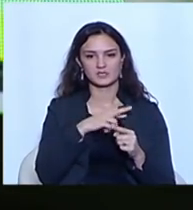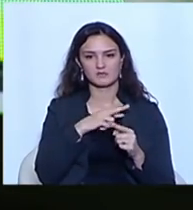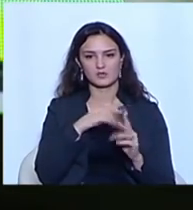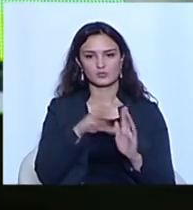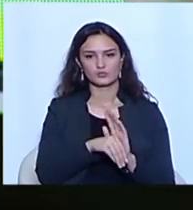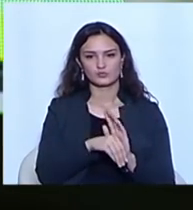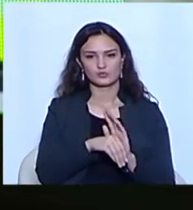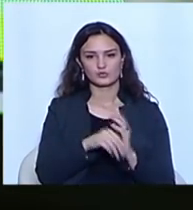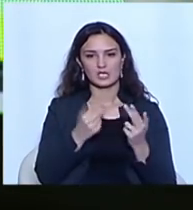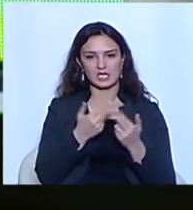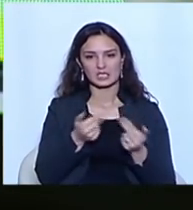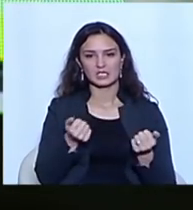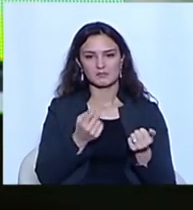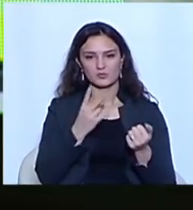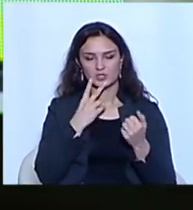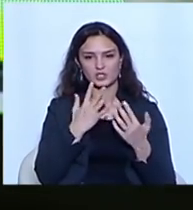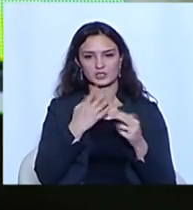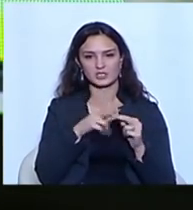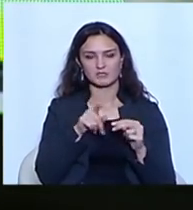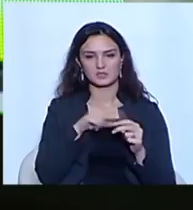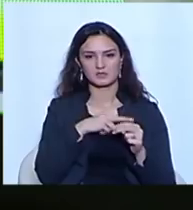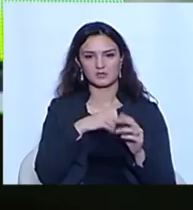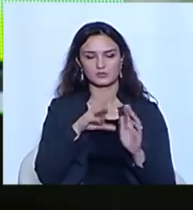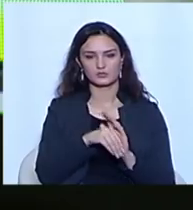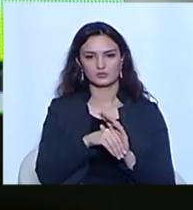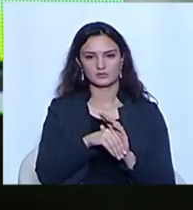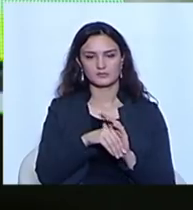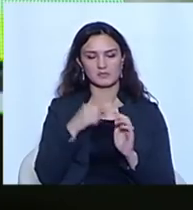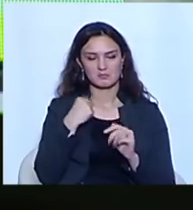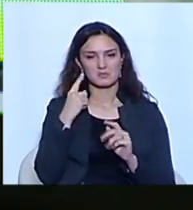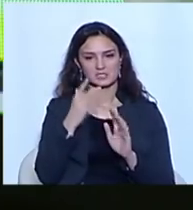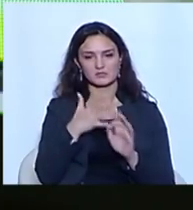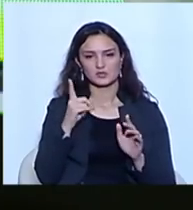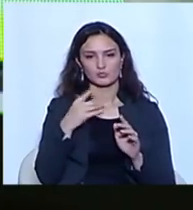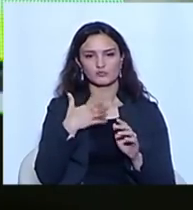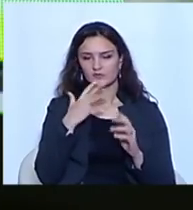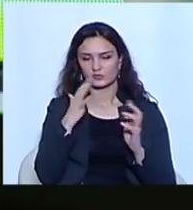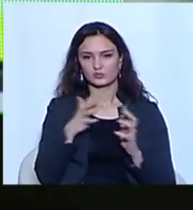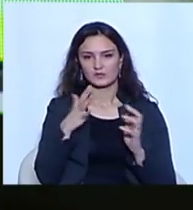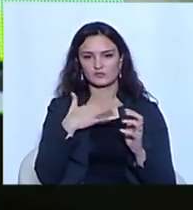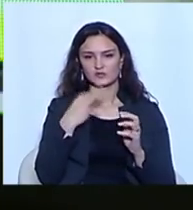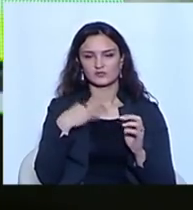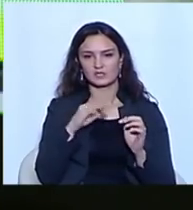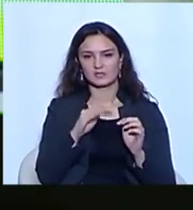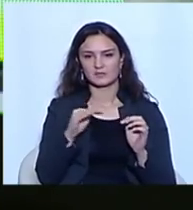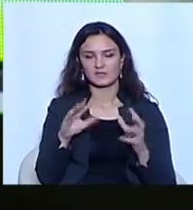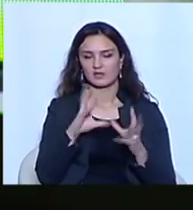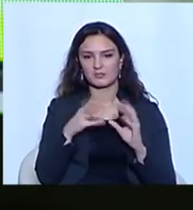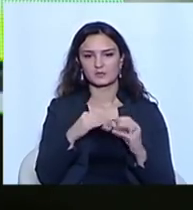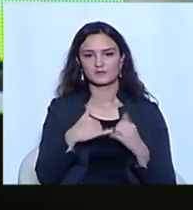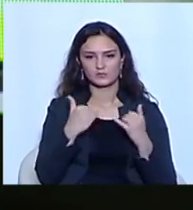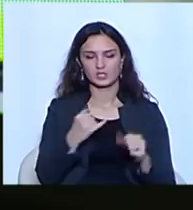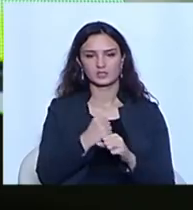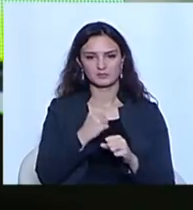სიყვარულში. აღიარება უნდა ჩანდეს ამ სიყვარულში. მესმის, რომ ჩვენ ვზრუნავთ ჩვენ შვილებზე, ყველაფერს ვუკეთებთ